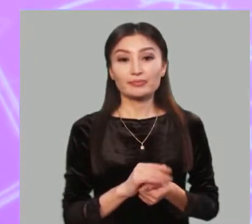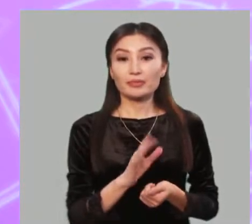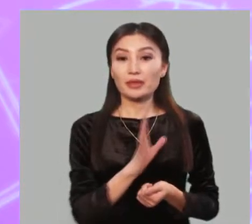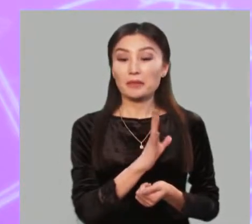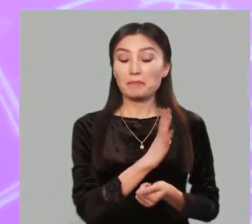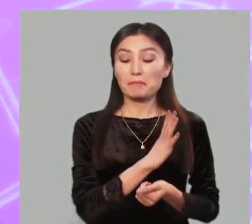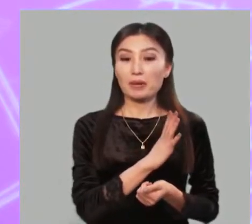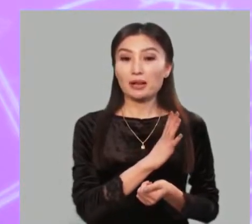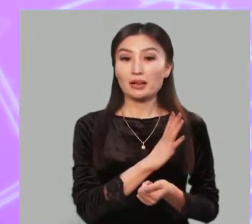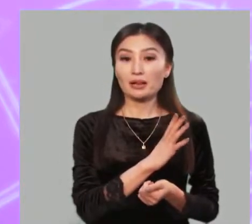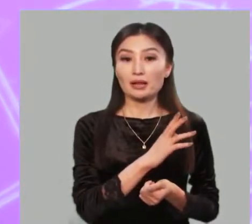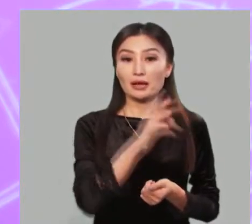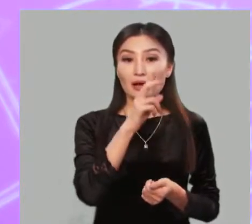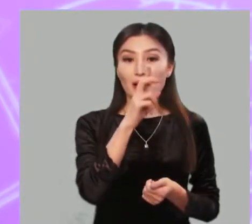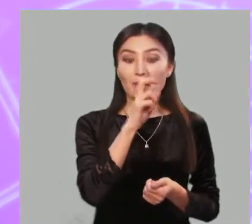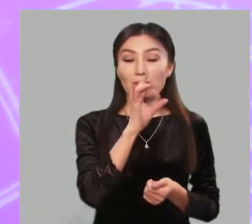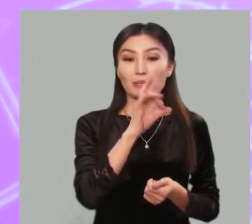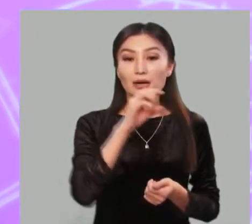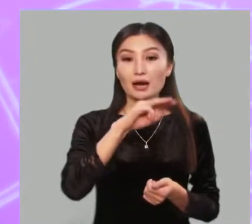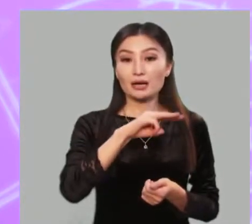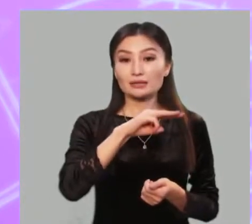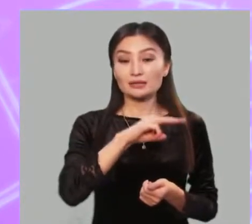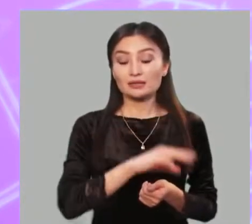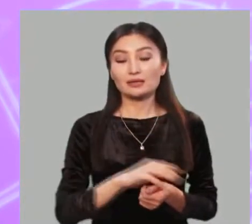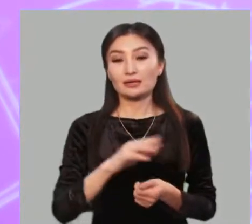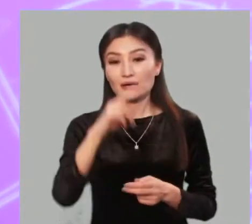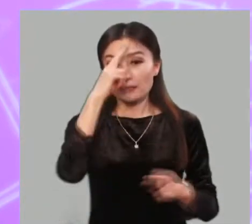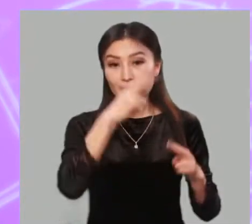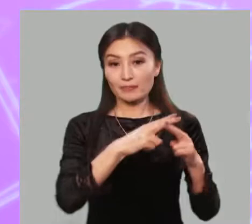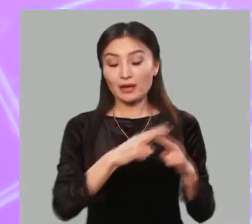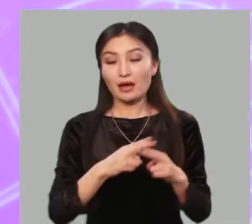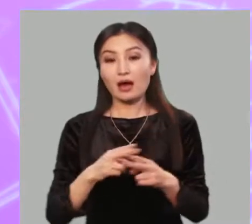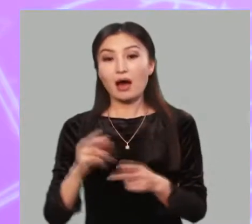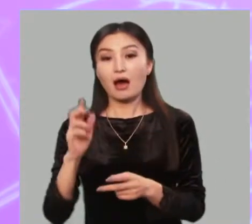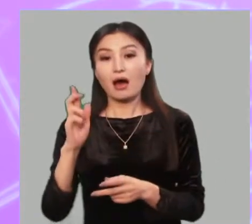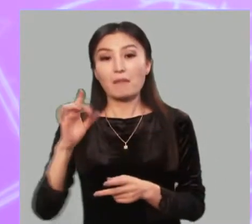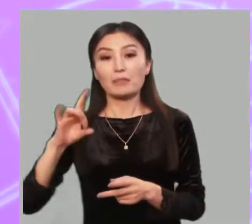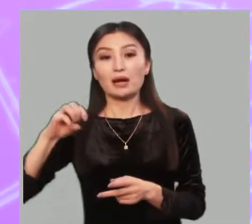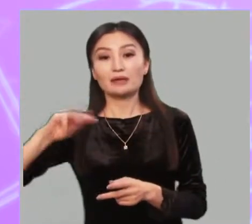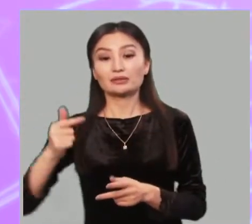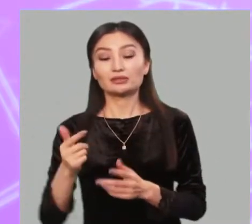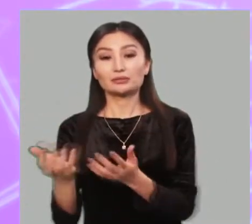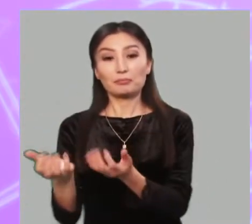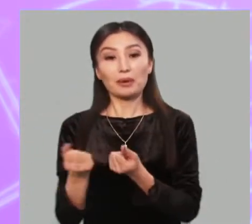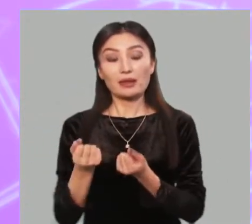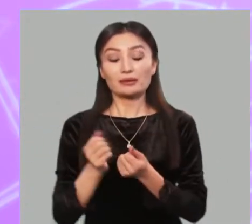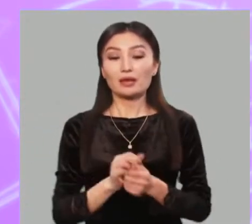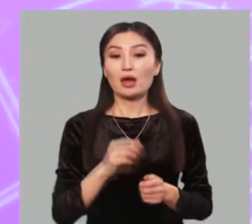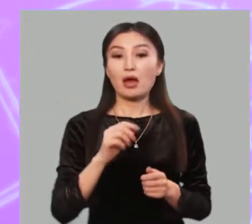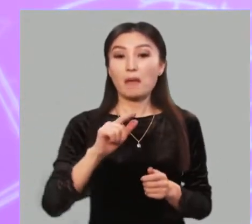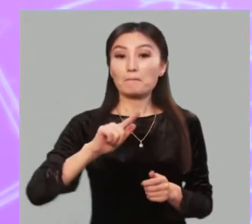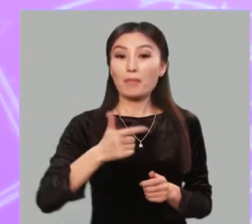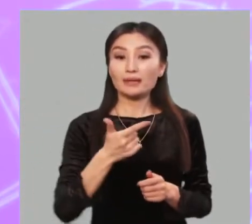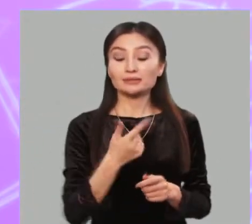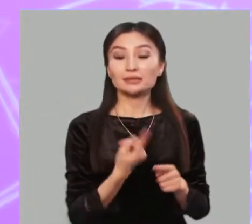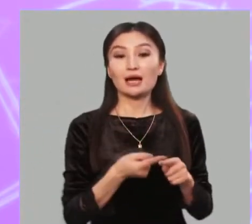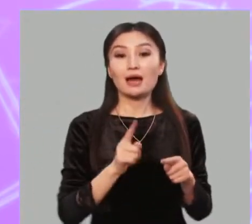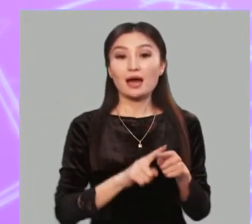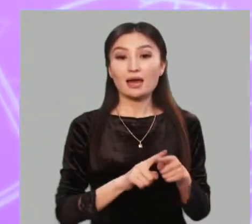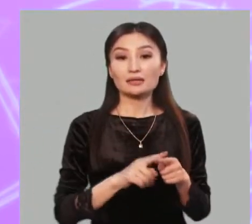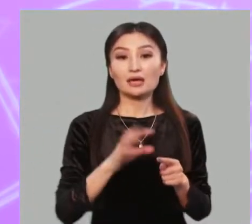Был брат, а стала брать. Ребята, буква «мягкий знак» –